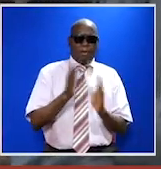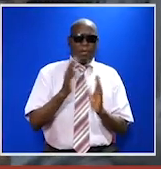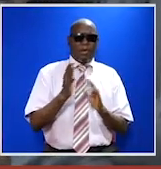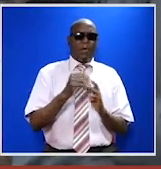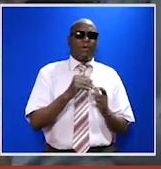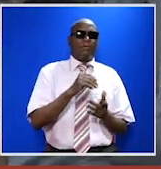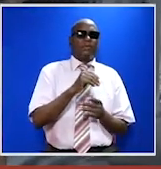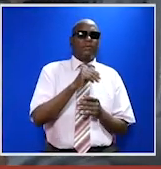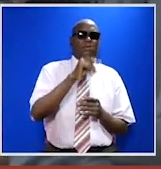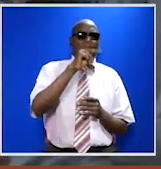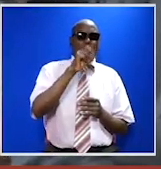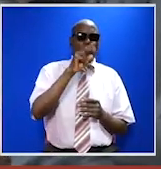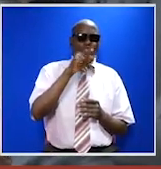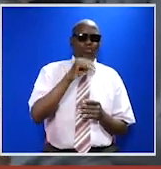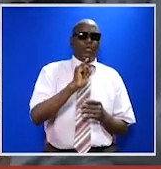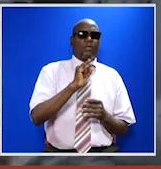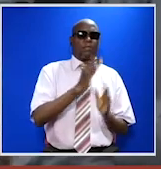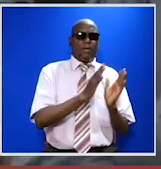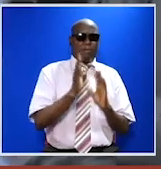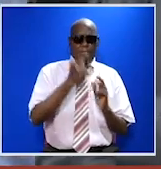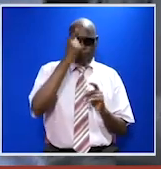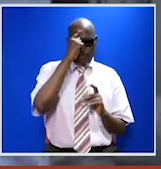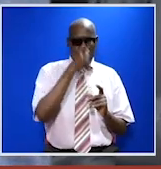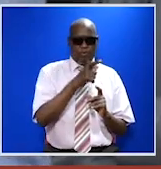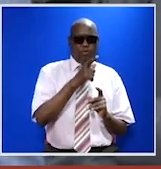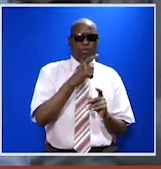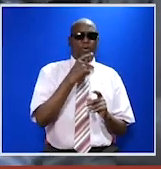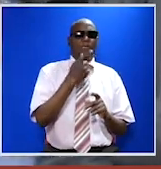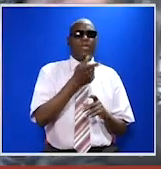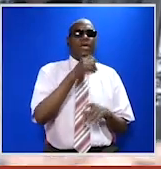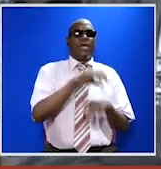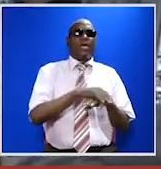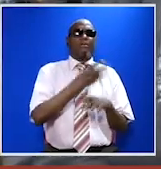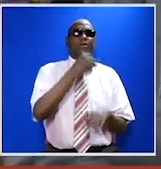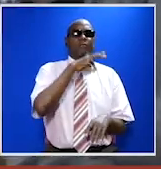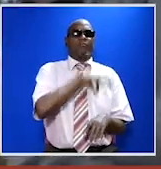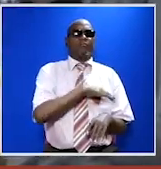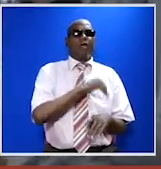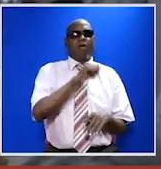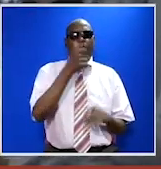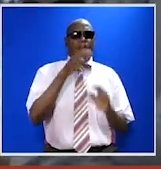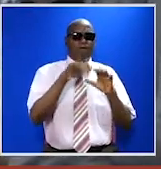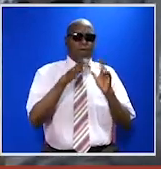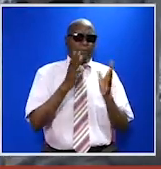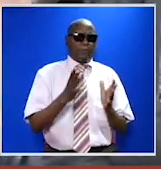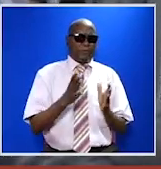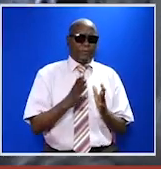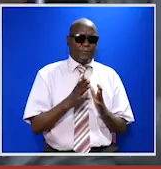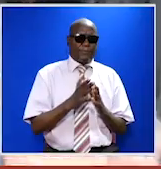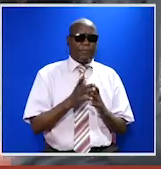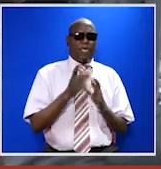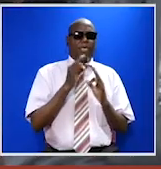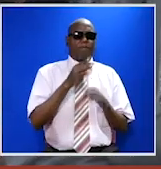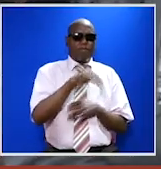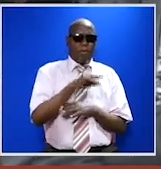kagondu, hiyo pia ni kazi, bora tuweke pesa mfukoni. Wale wetu ambao ni wakulima pia, tukizalisha